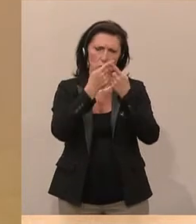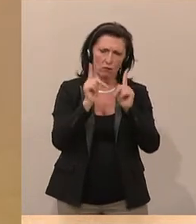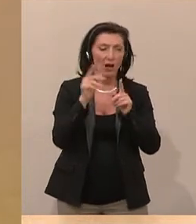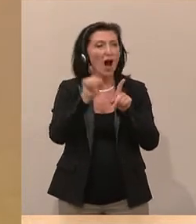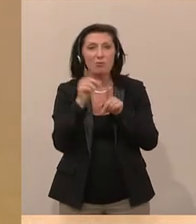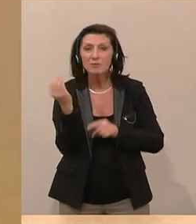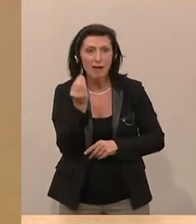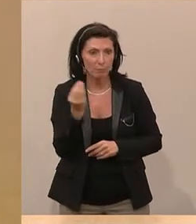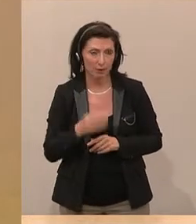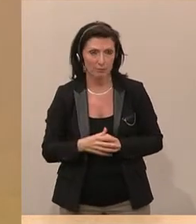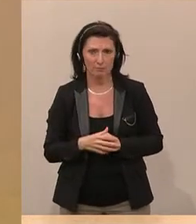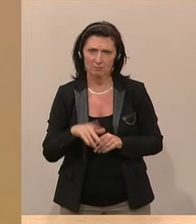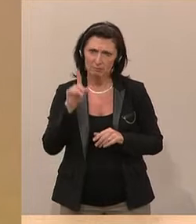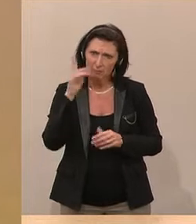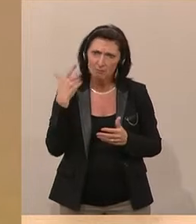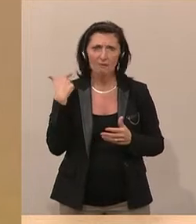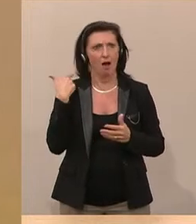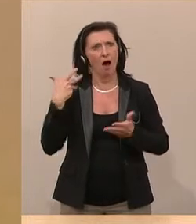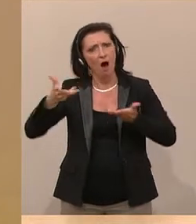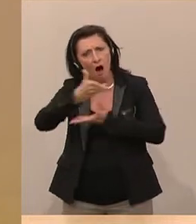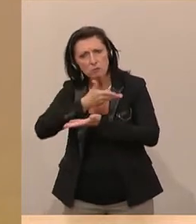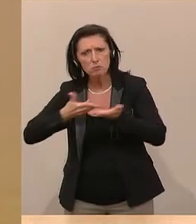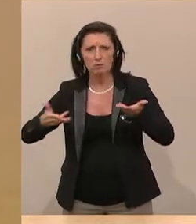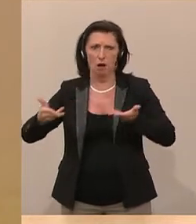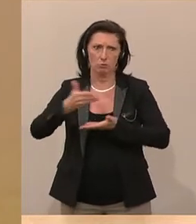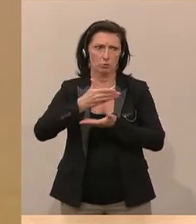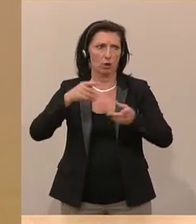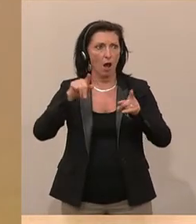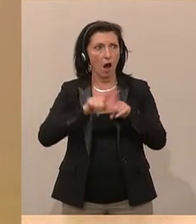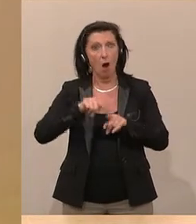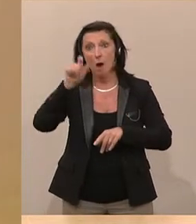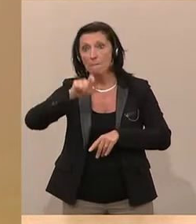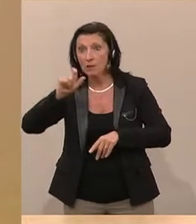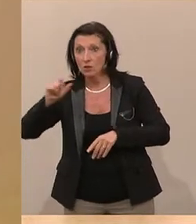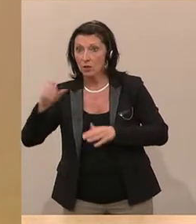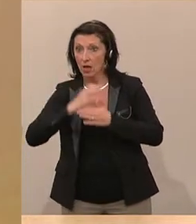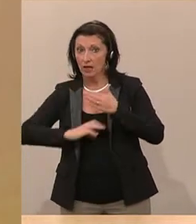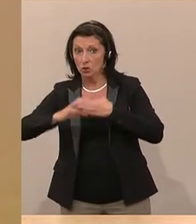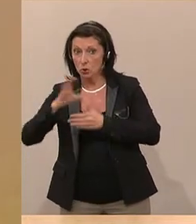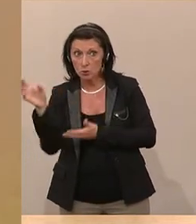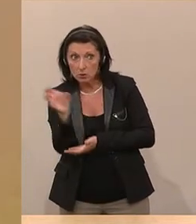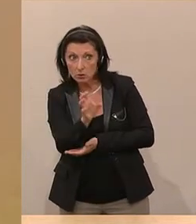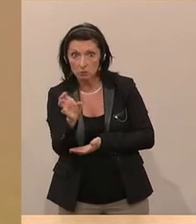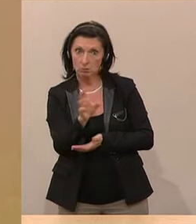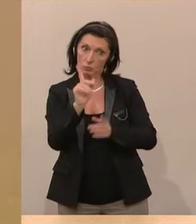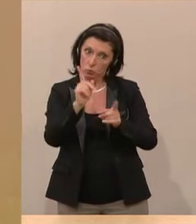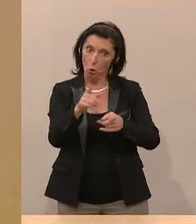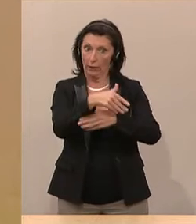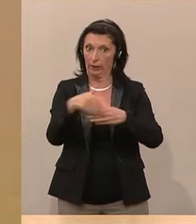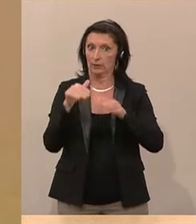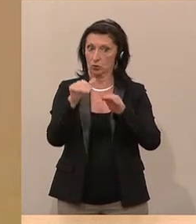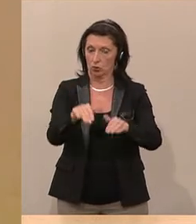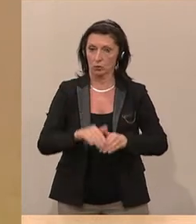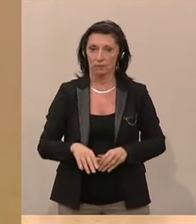Serbien. Wir haben Wissen ausgetauscht und auch personelle Ressourcen zur Verfügung gestellt für den Grenzschutz.